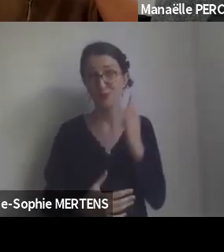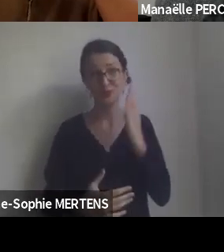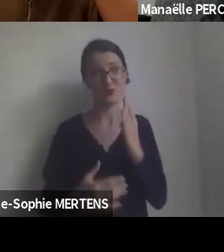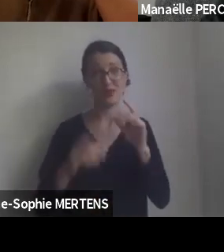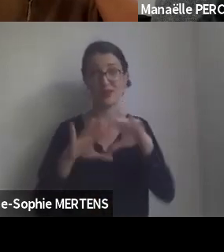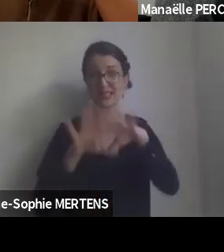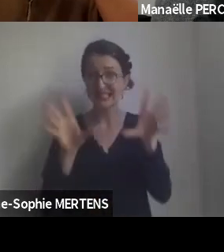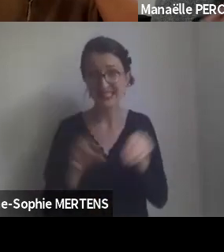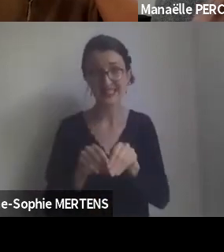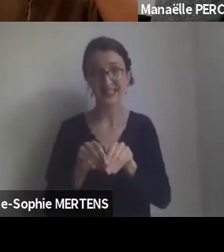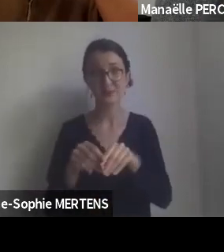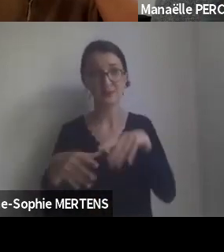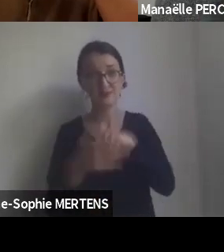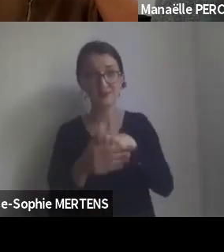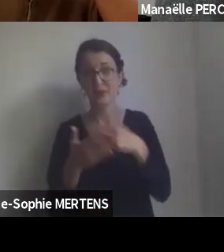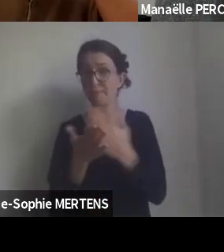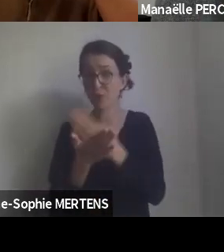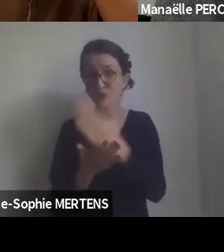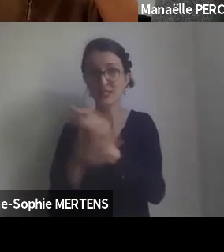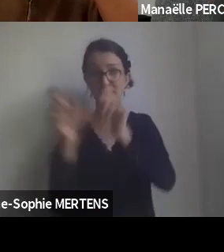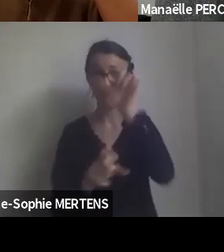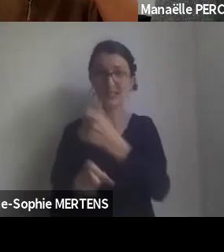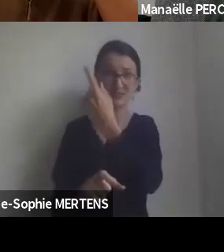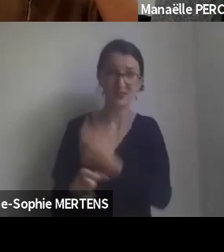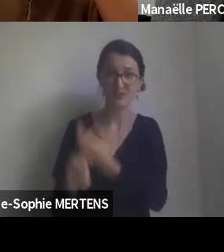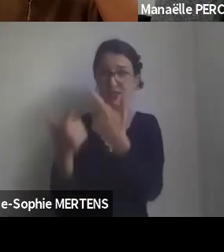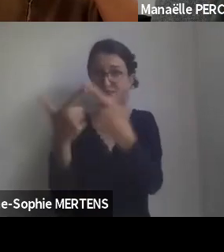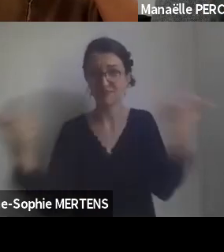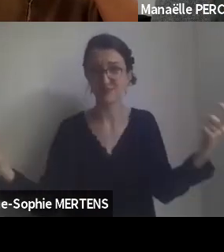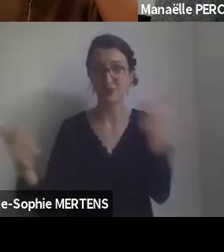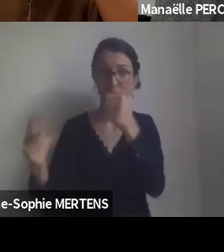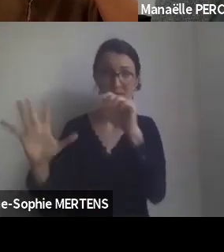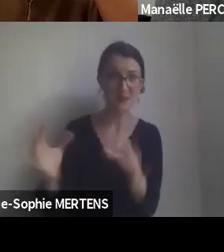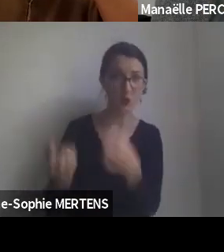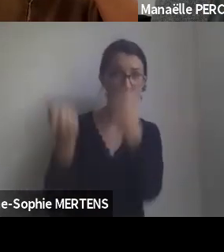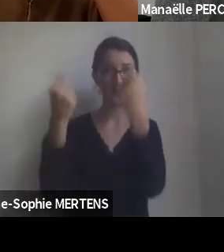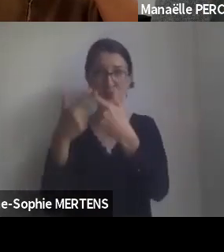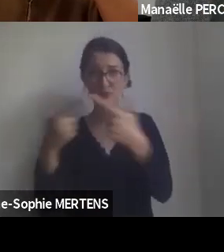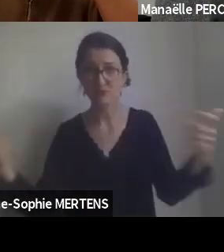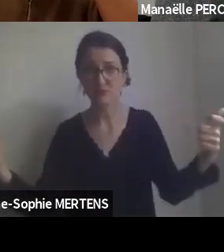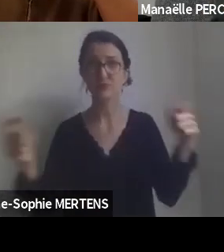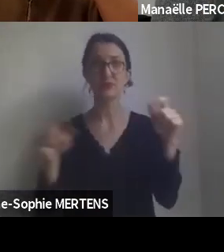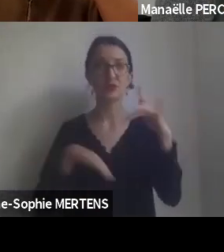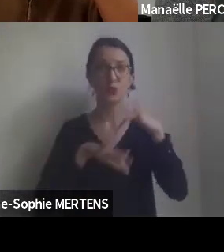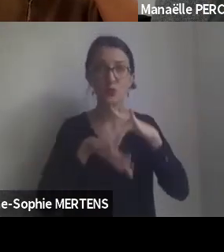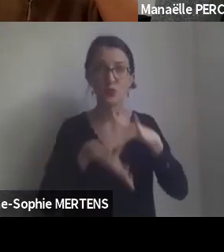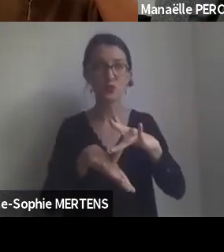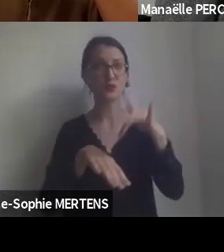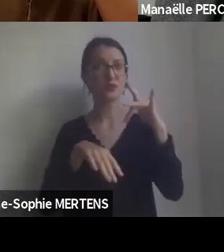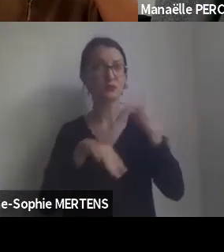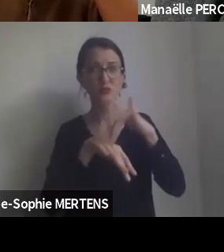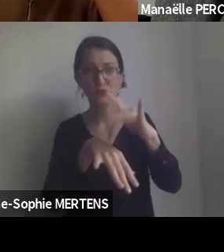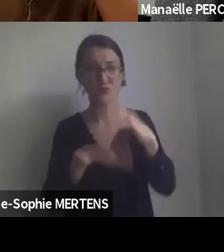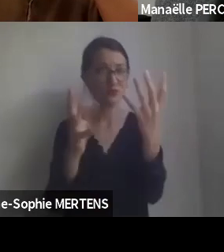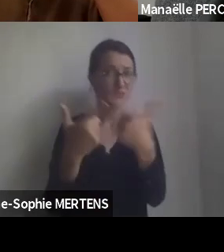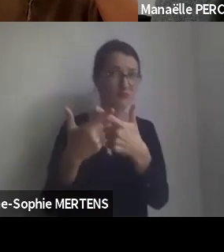qui viennent d'horizons différents, qui ont des compétences qui vont pouvoir se compléter et des expériences de vie de même. C'est cette créativité-là qui